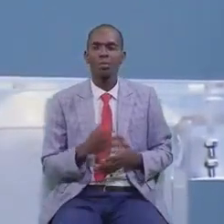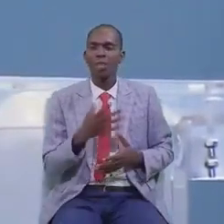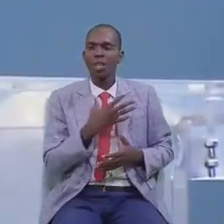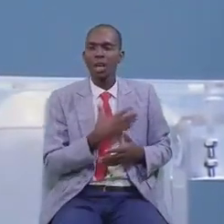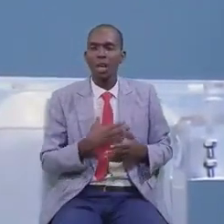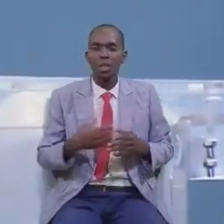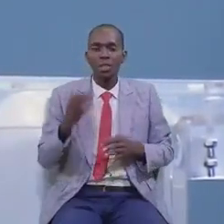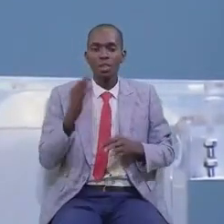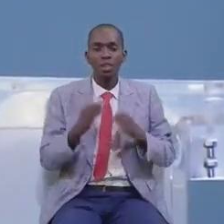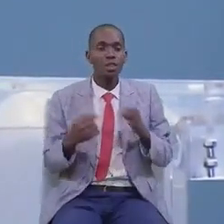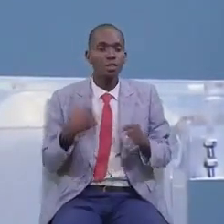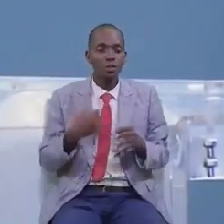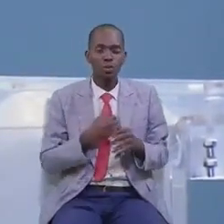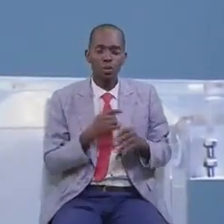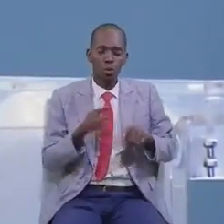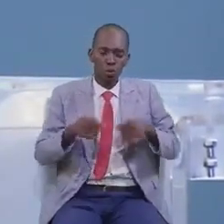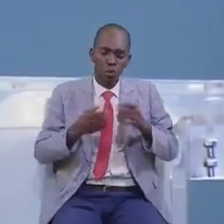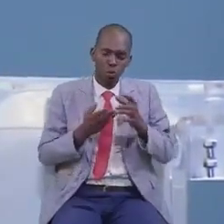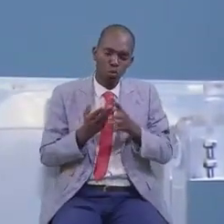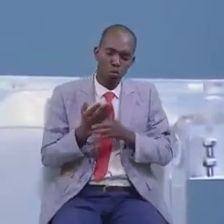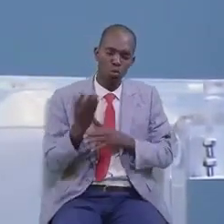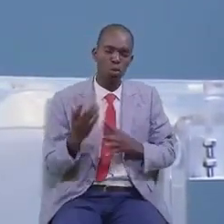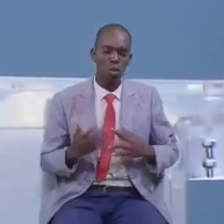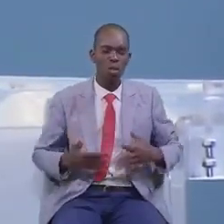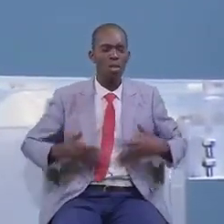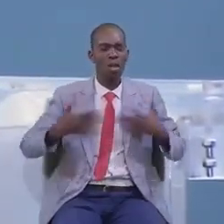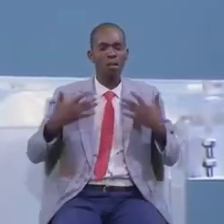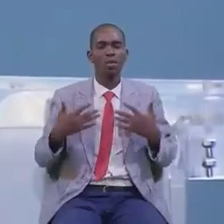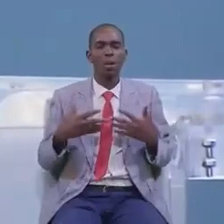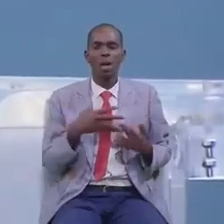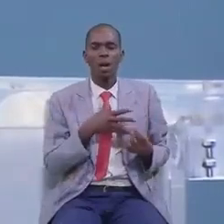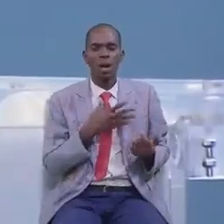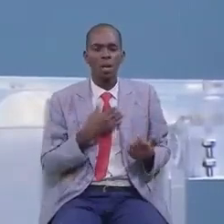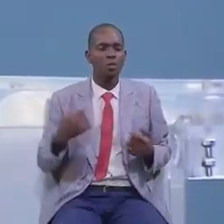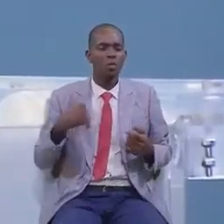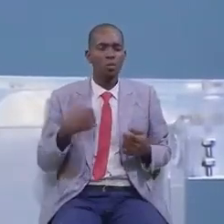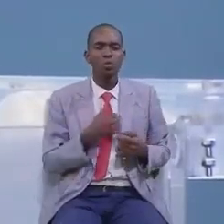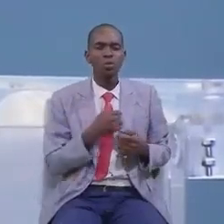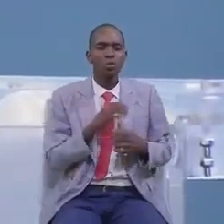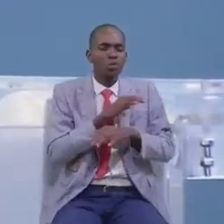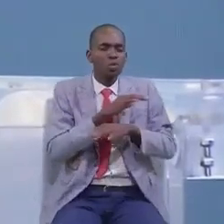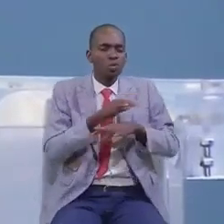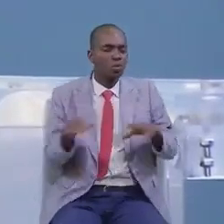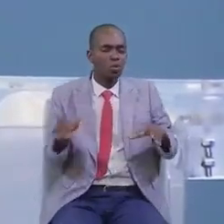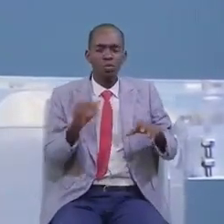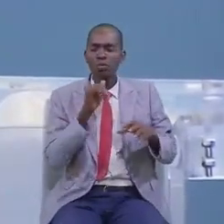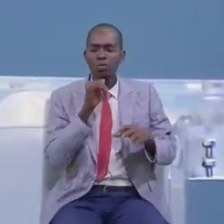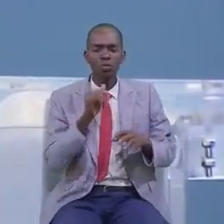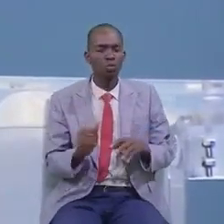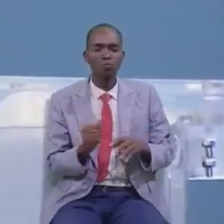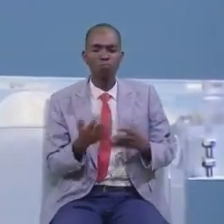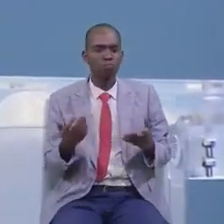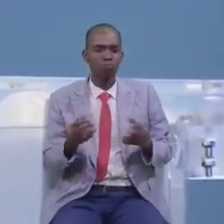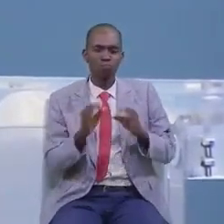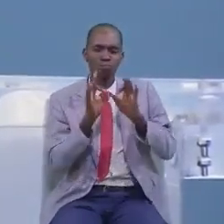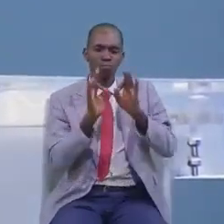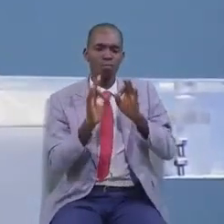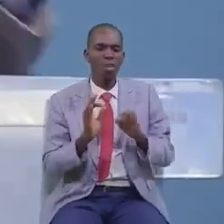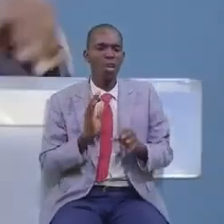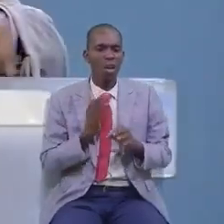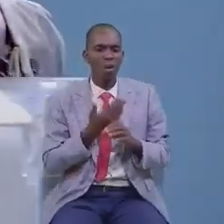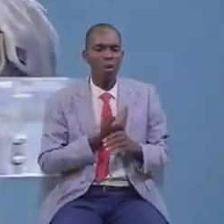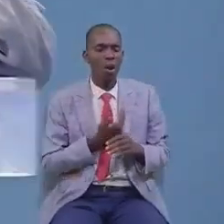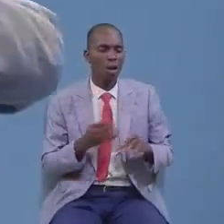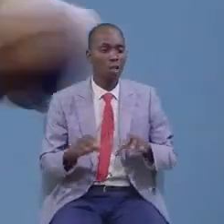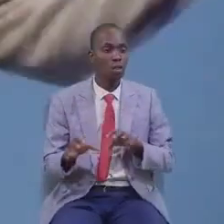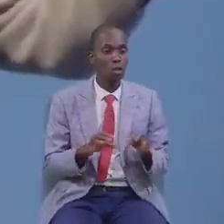go through life, మన జీవితంలో మనం ముందుకు వెళ్తున్నప్పుడు వాచ్ ఓవర్ అవర్ యాక్షన్, మన క్రియలను మనము గమనించుకోవాలి.